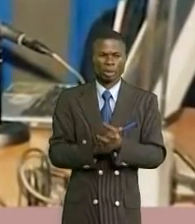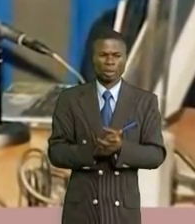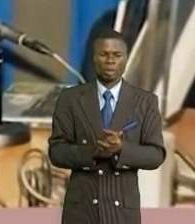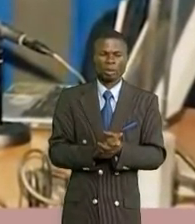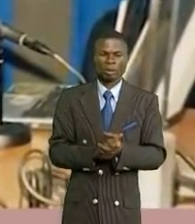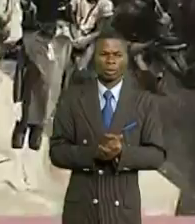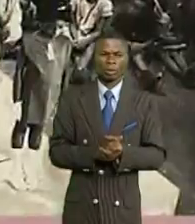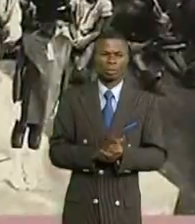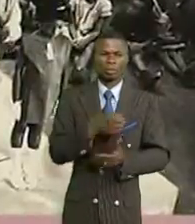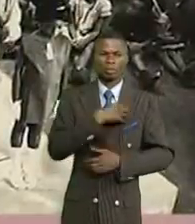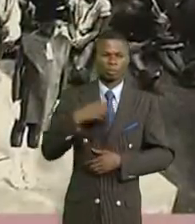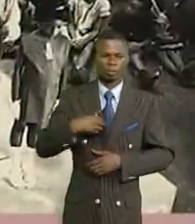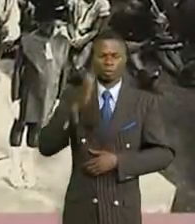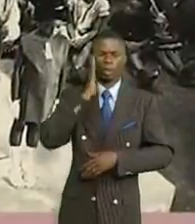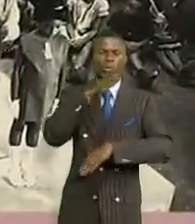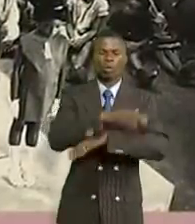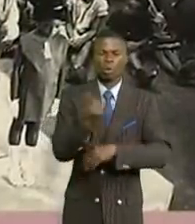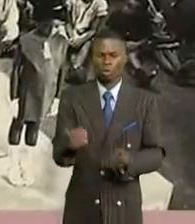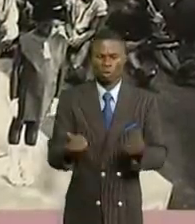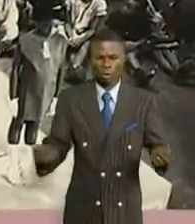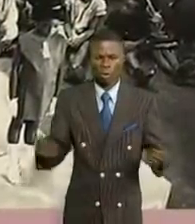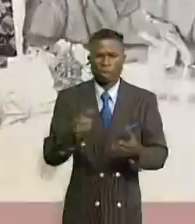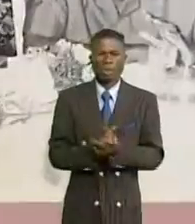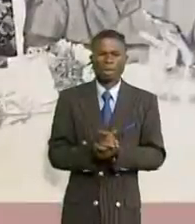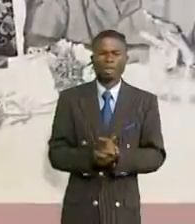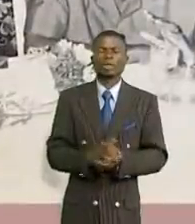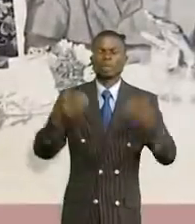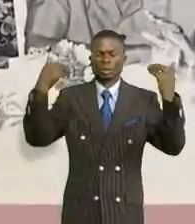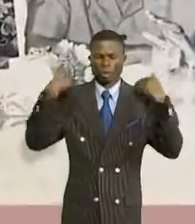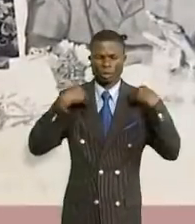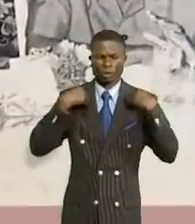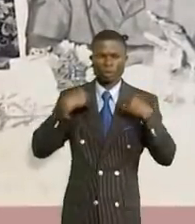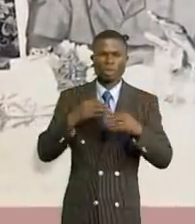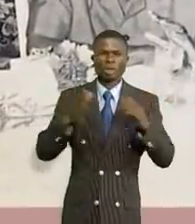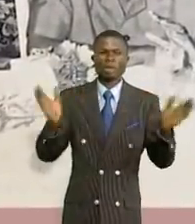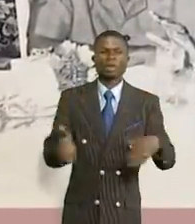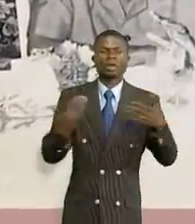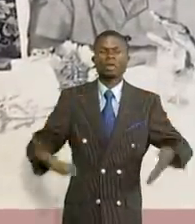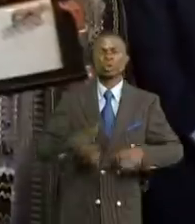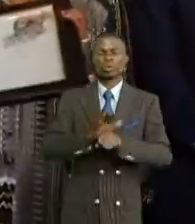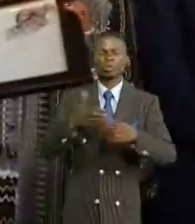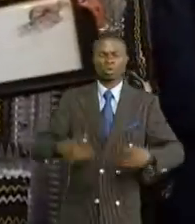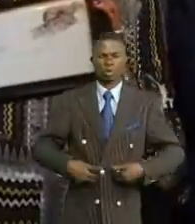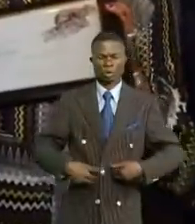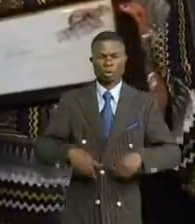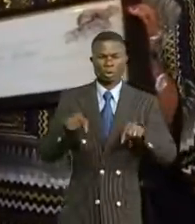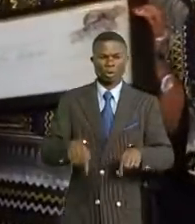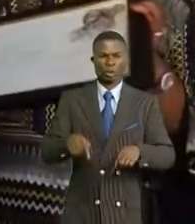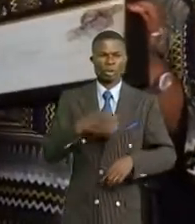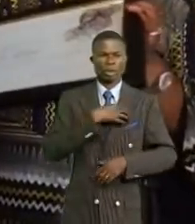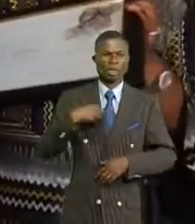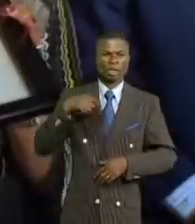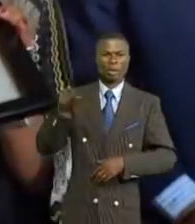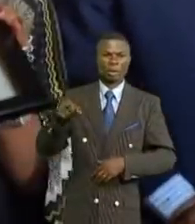l'émission bonsoir les petits lui vaut sa notoriété et le petit surnom de ton petit jacky pour les plus jeunes aujourd'hui comme au féminin